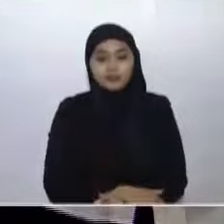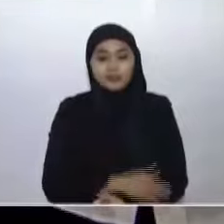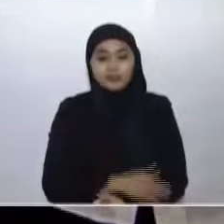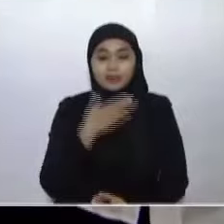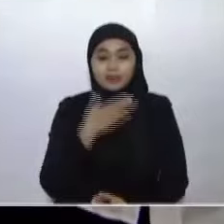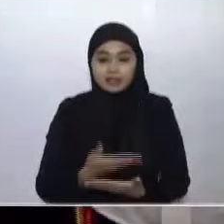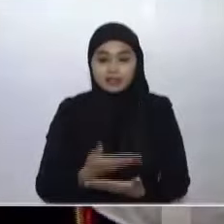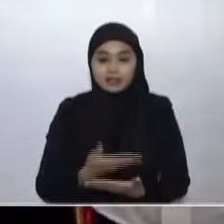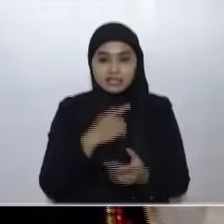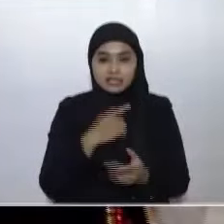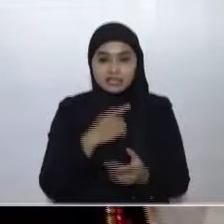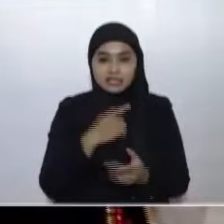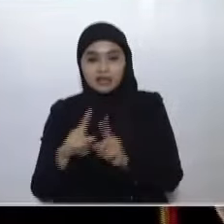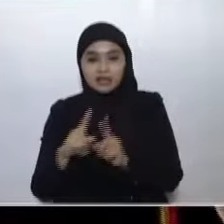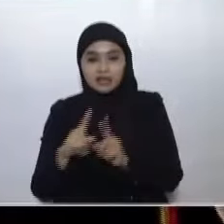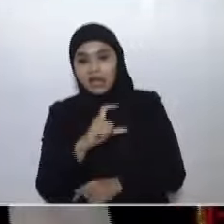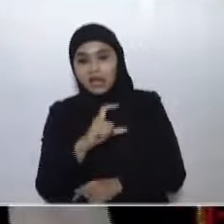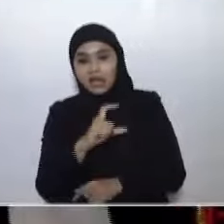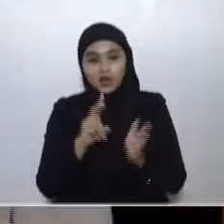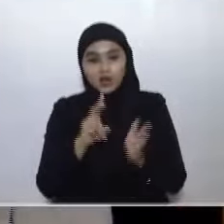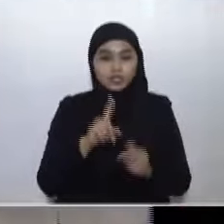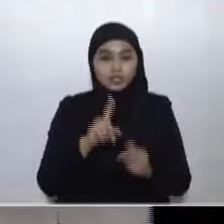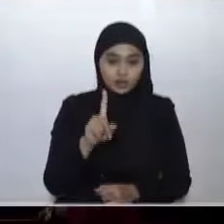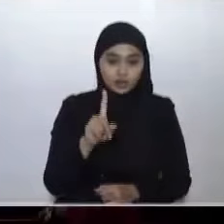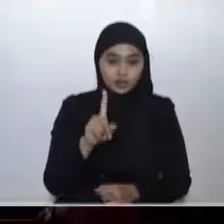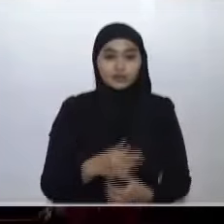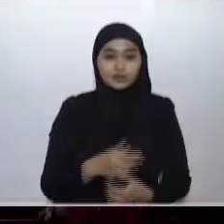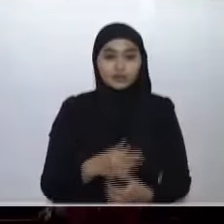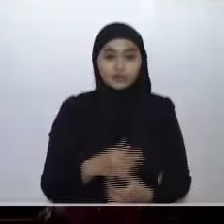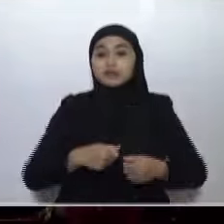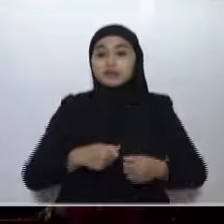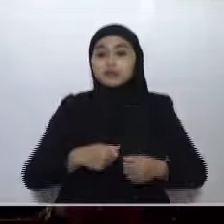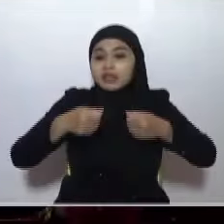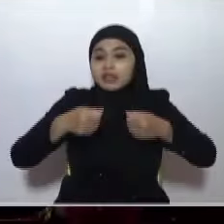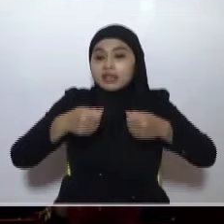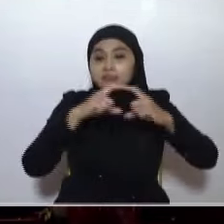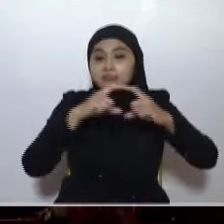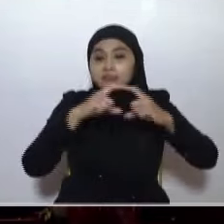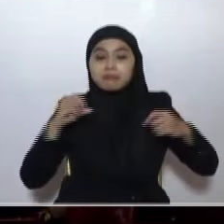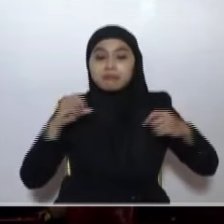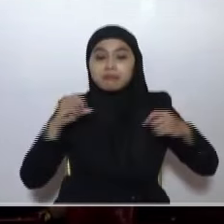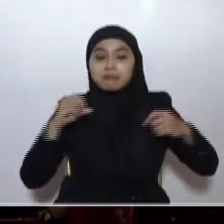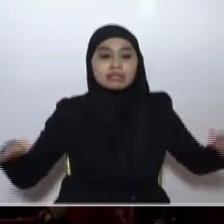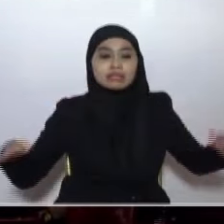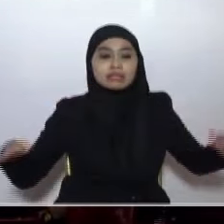Pasangan calon nomor urut S sudah memberikan closing statement